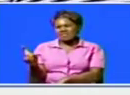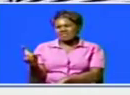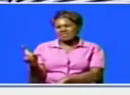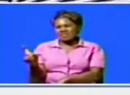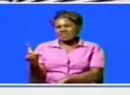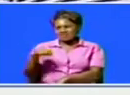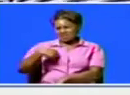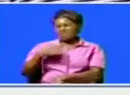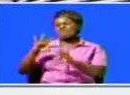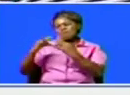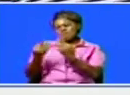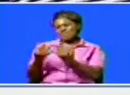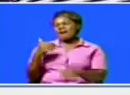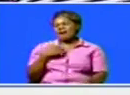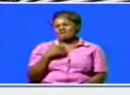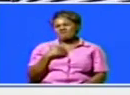Konaya ni mtu wa familia.